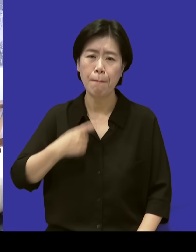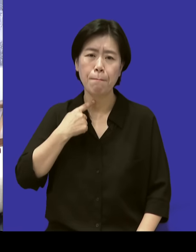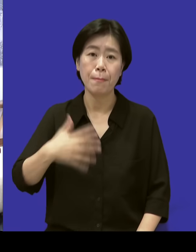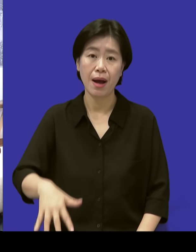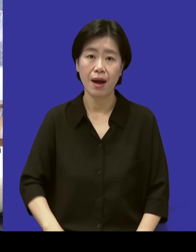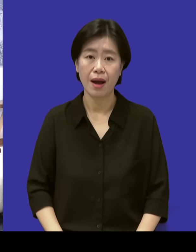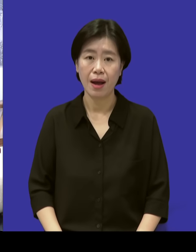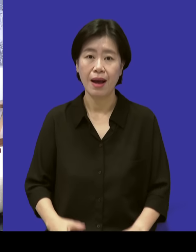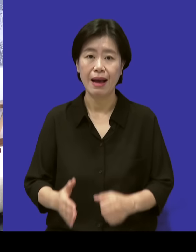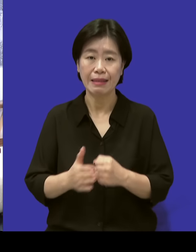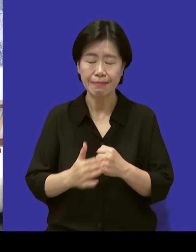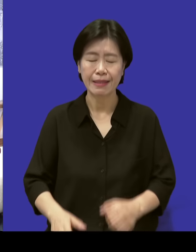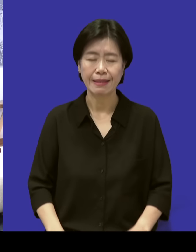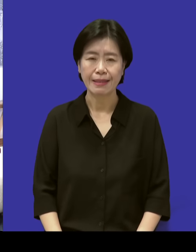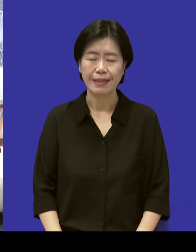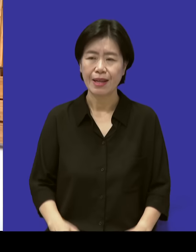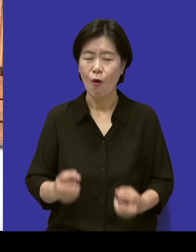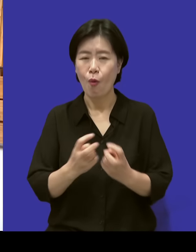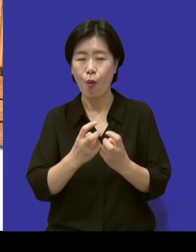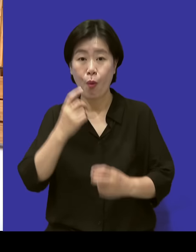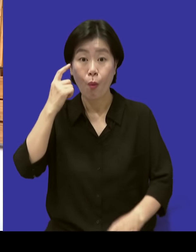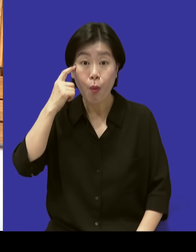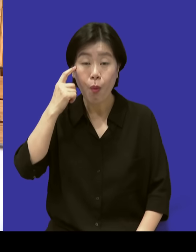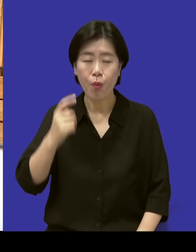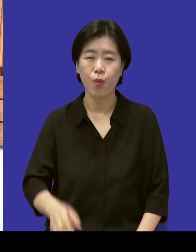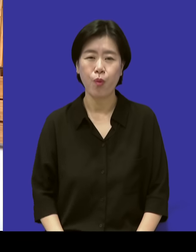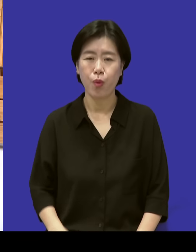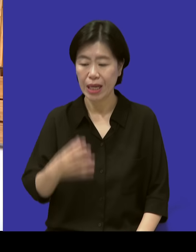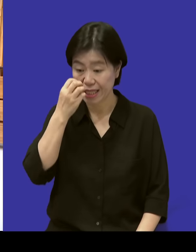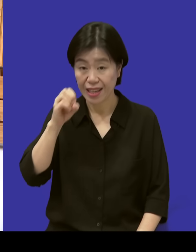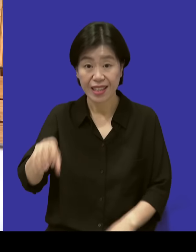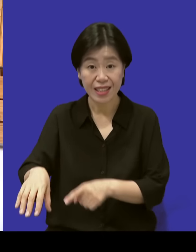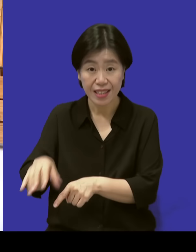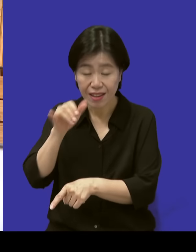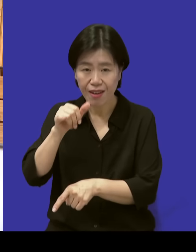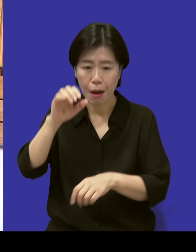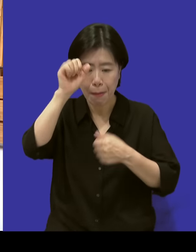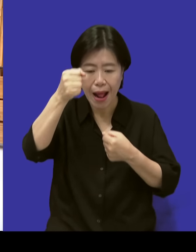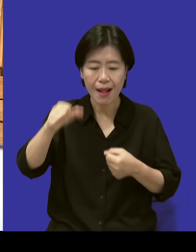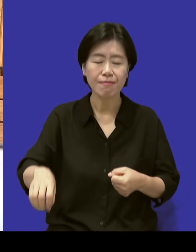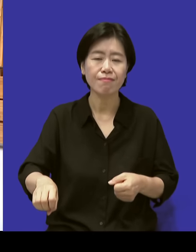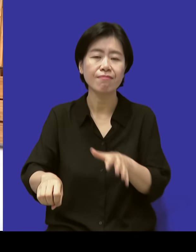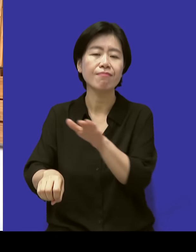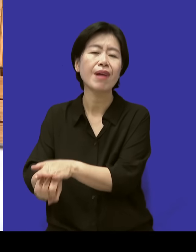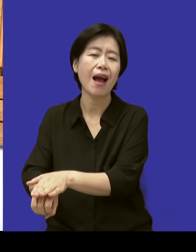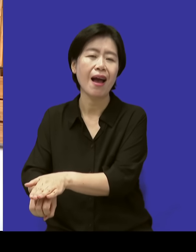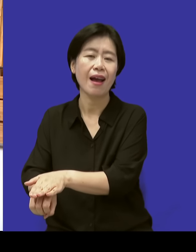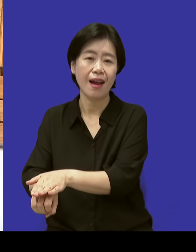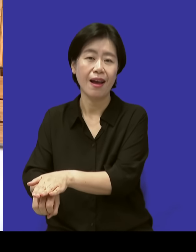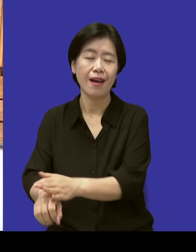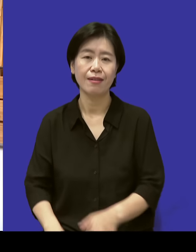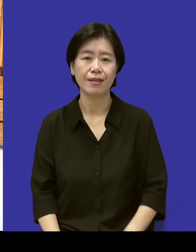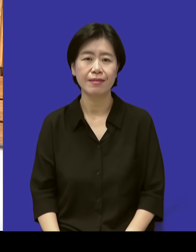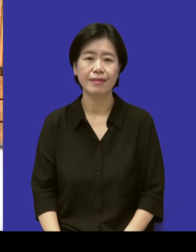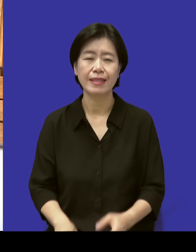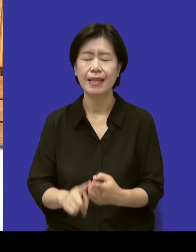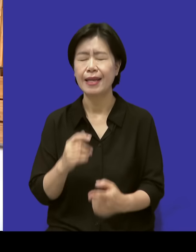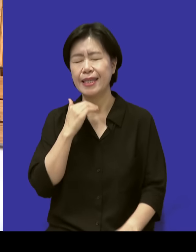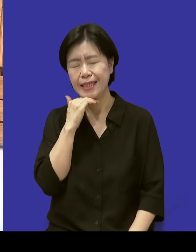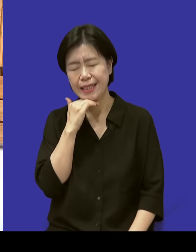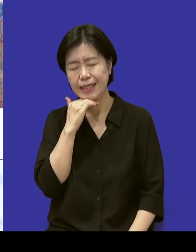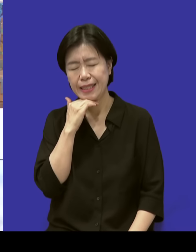살피다가 발로 이렇게 딱 밟았어요. 남이 흘린 돈 잡듯이. 예. 딱 밟고 사람들이 다 지나가길 기다렸어요. 예.